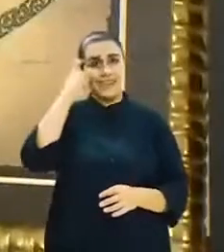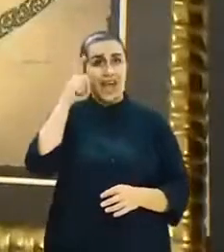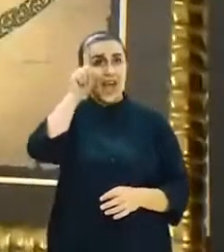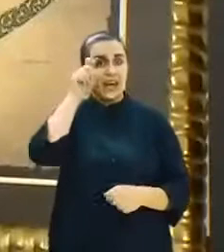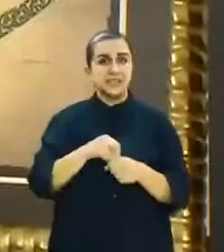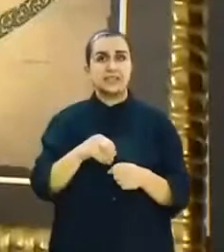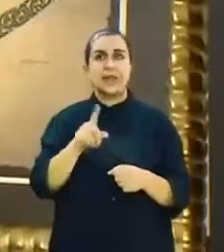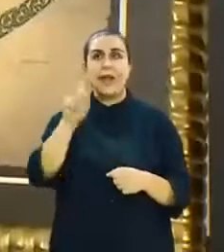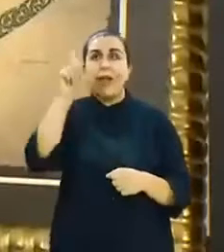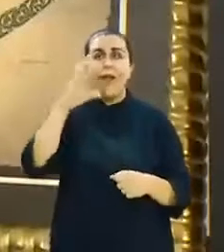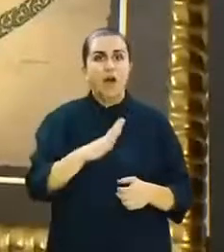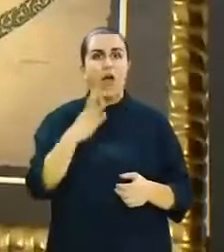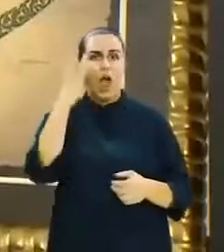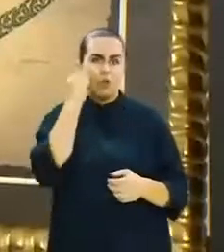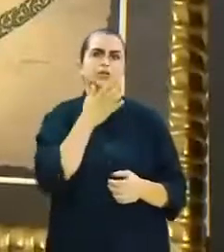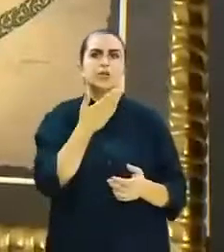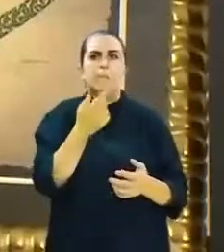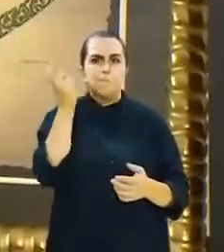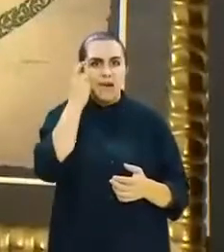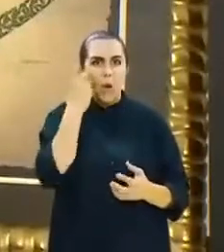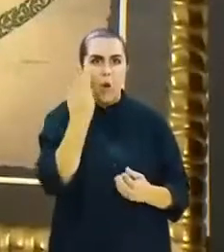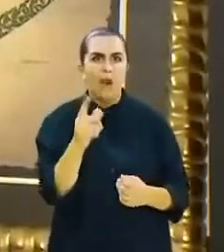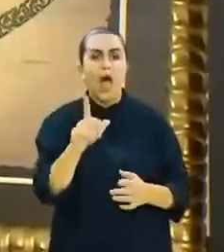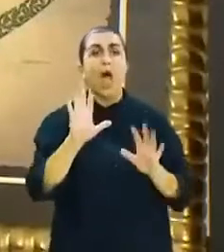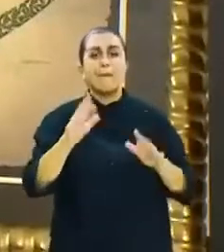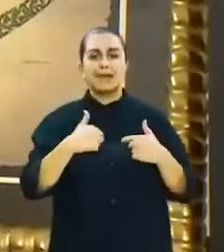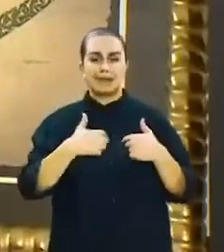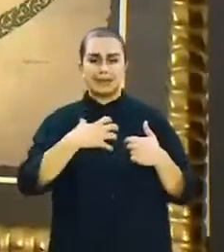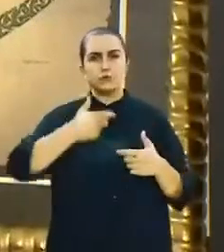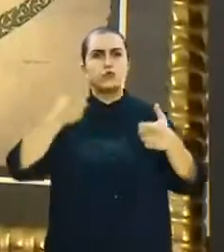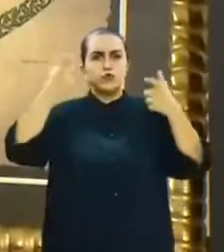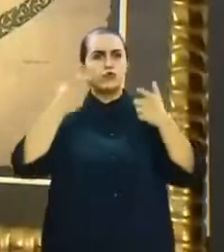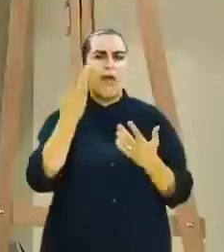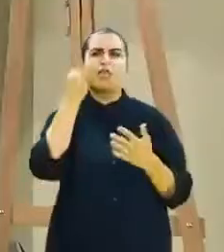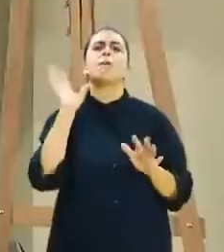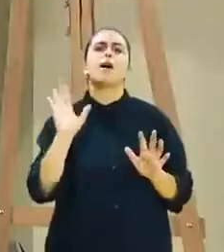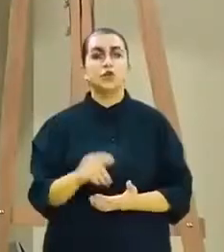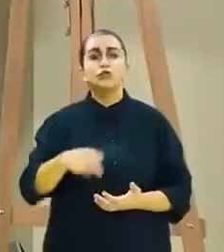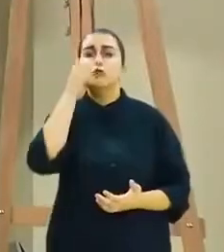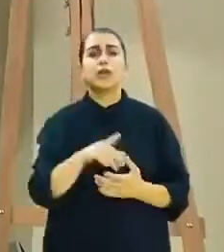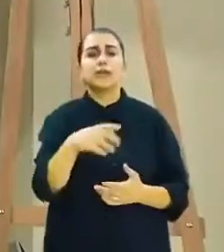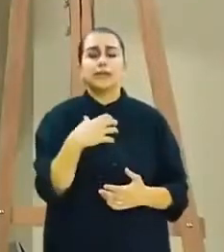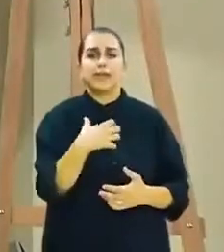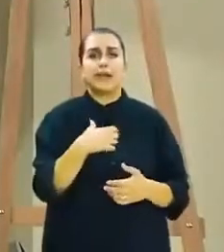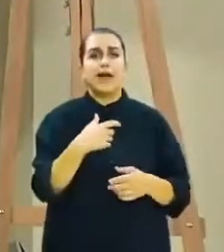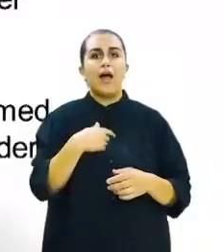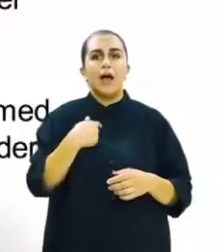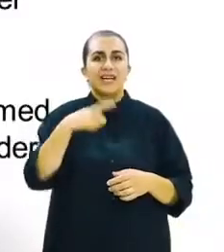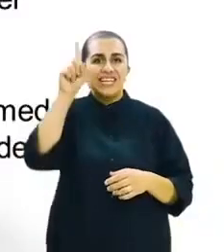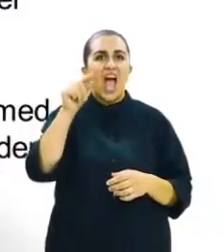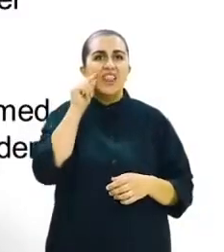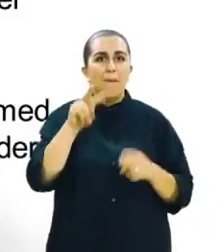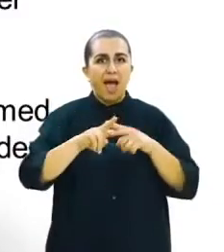yaratıcının var olduğunu anlayabilir bilebilir ama sorumluluklarını ne olduğunu kavrama anlayamadım Onun bu Merhaba